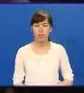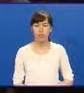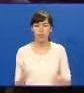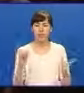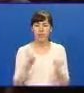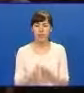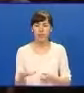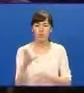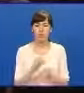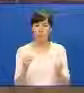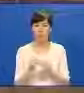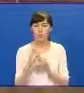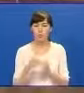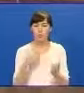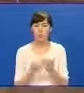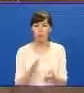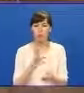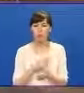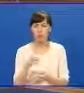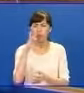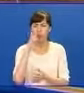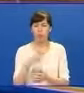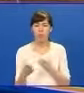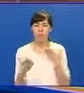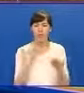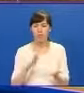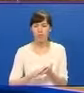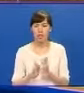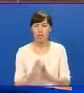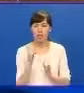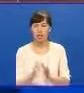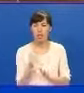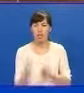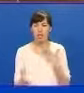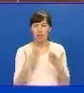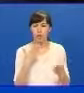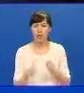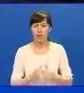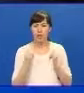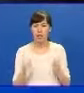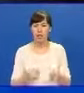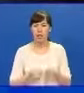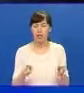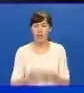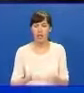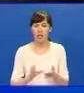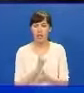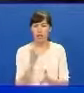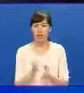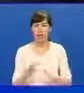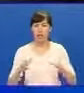Басқосуда басаяғы 13 ұсыныс тасталды. Мемлекеттік этносаясатты тұрғындар арасында кеңінен насихаттау мақсатында ақпараттық